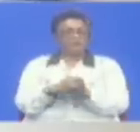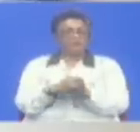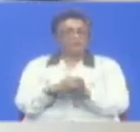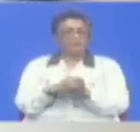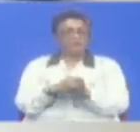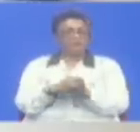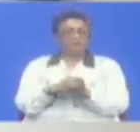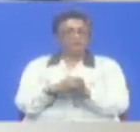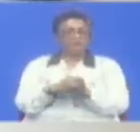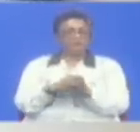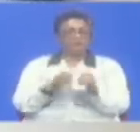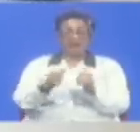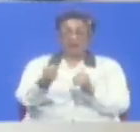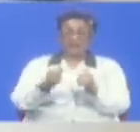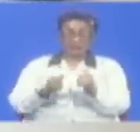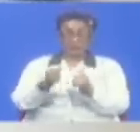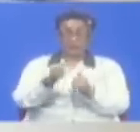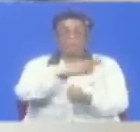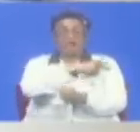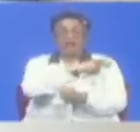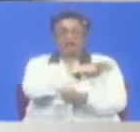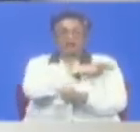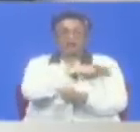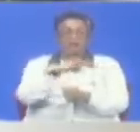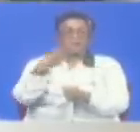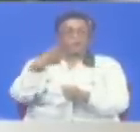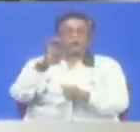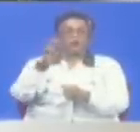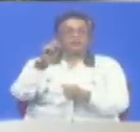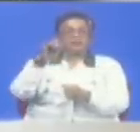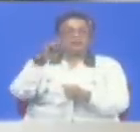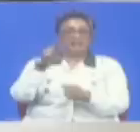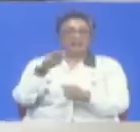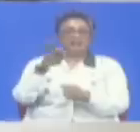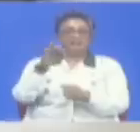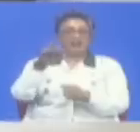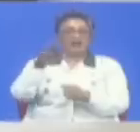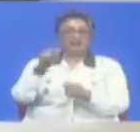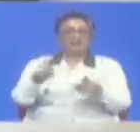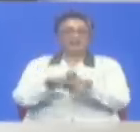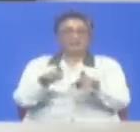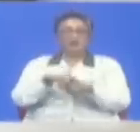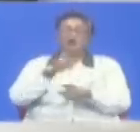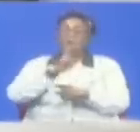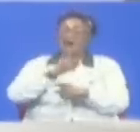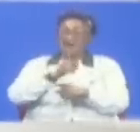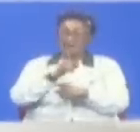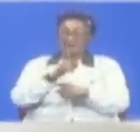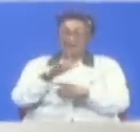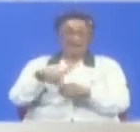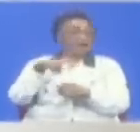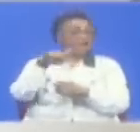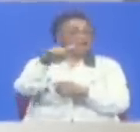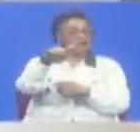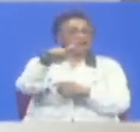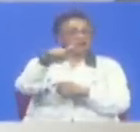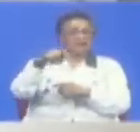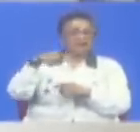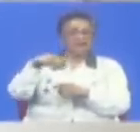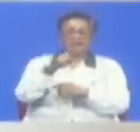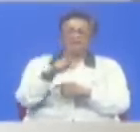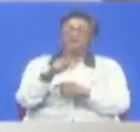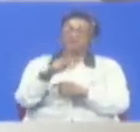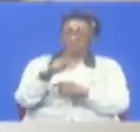Rubani kanali mstaafu Hussein Farah akiwa rubani na komanda katika kikosi cha wanahewa alikuwa ndiye rubani wa